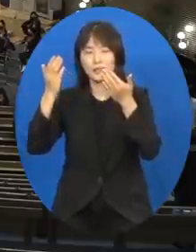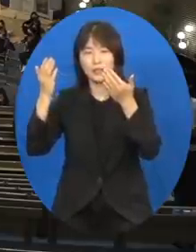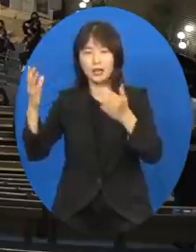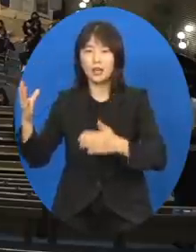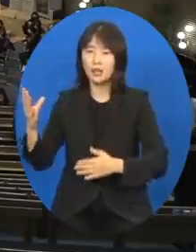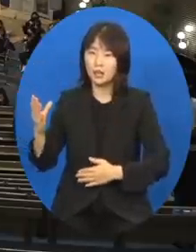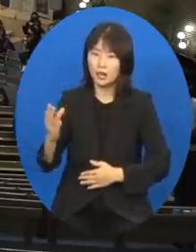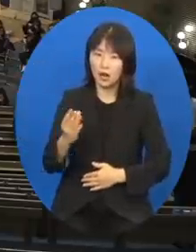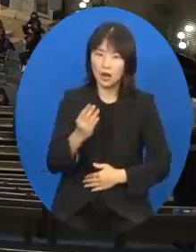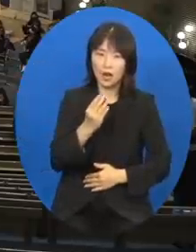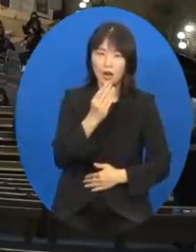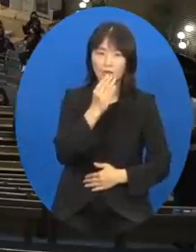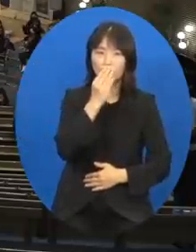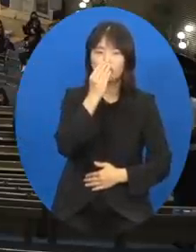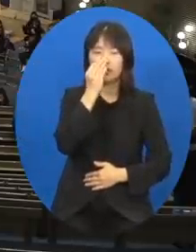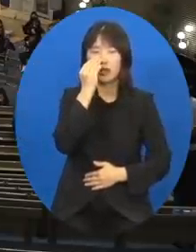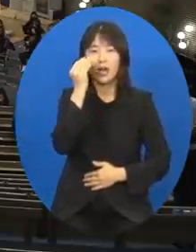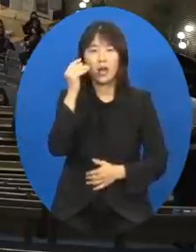찬송하기를